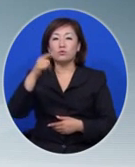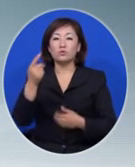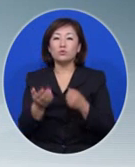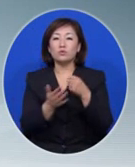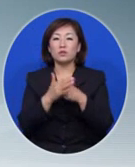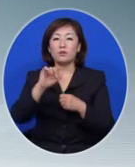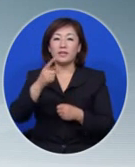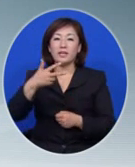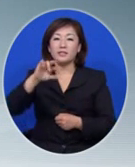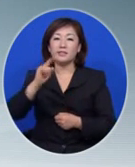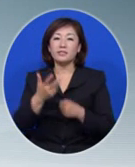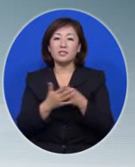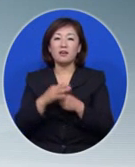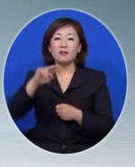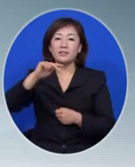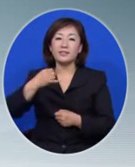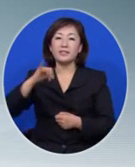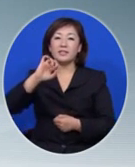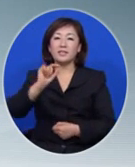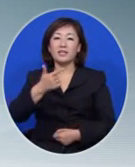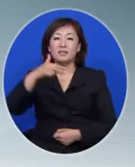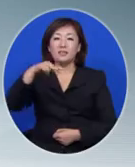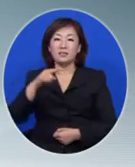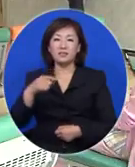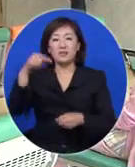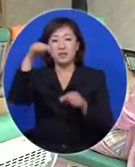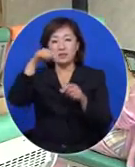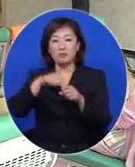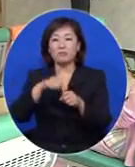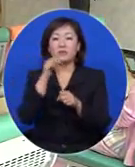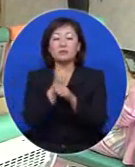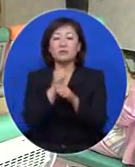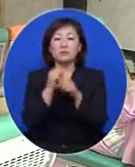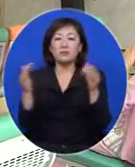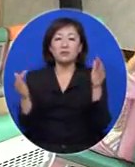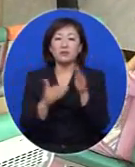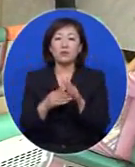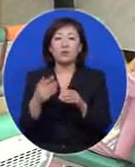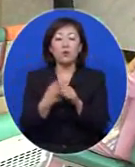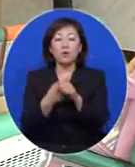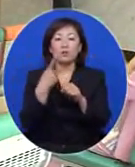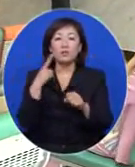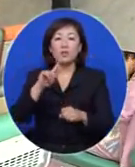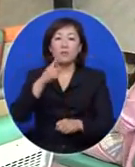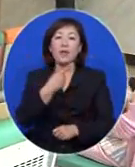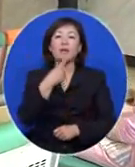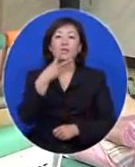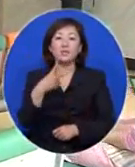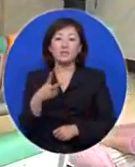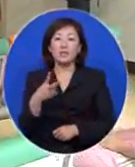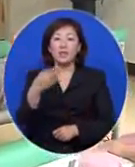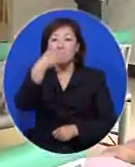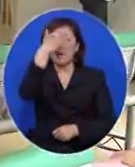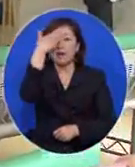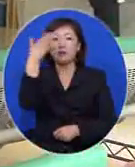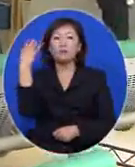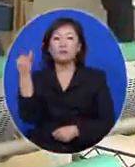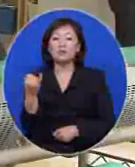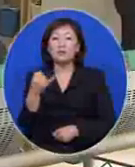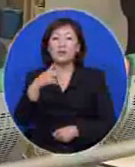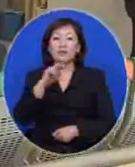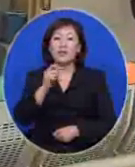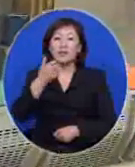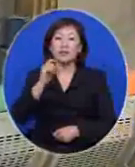적담도 수술, 스텐트 삽입술 등이 뒤를 이었습니다. 네, 지난해에는 102세 할머니가 대장암 수술에